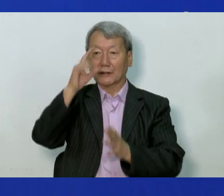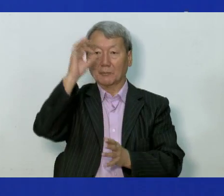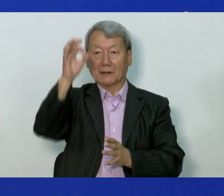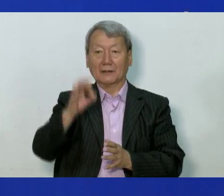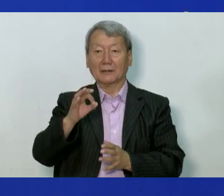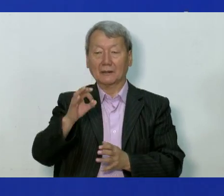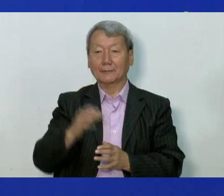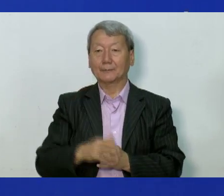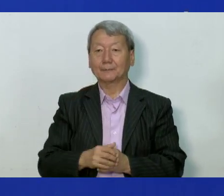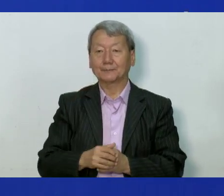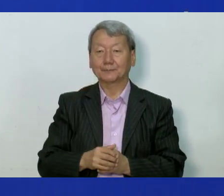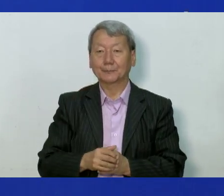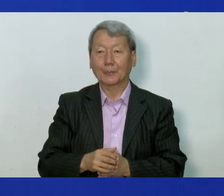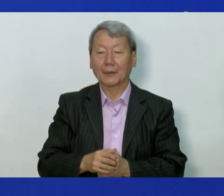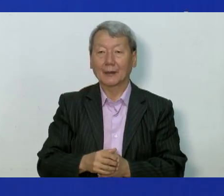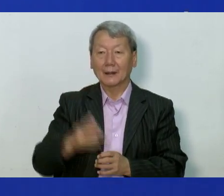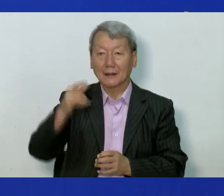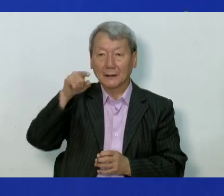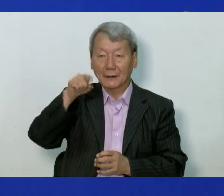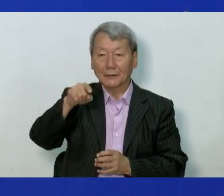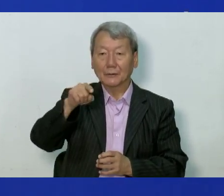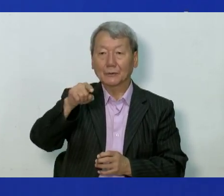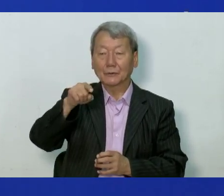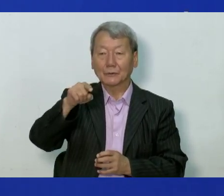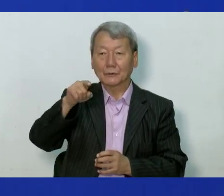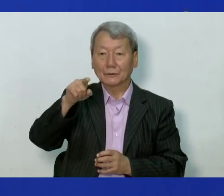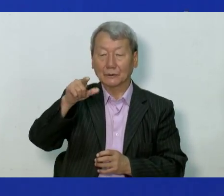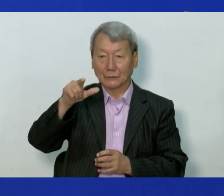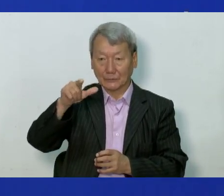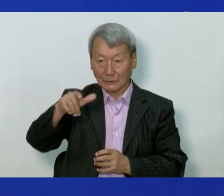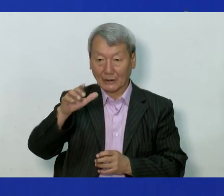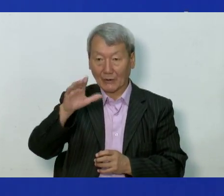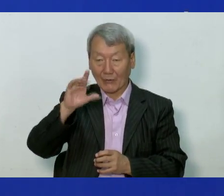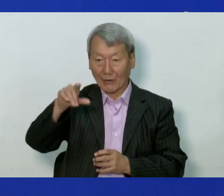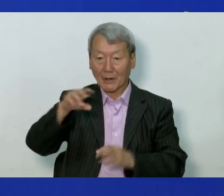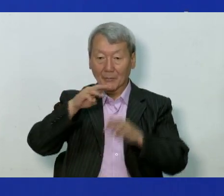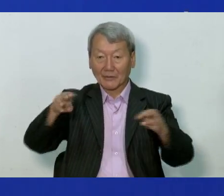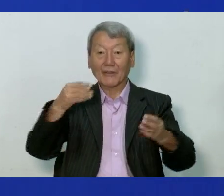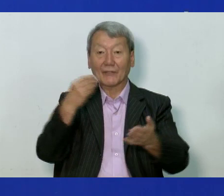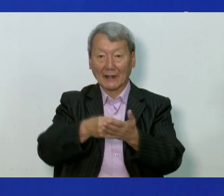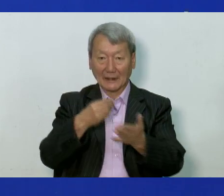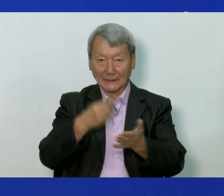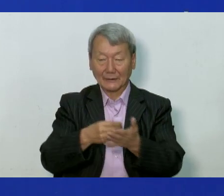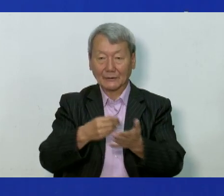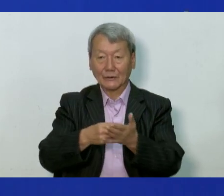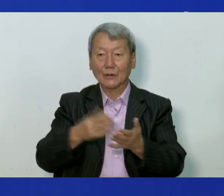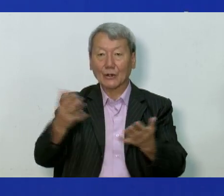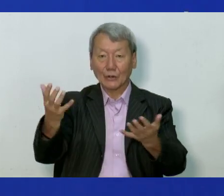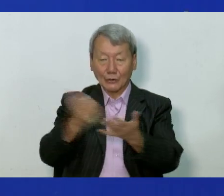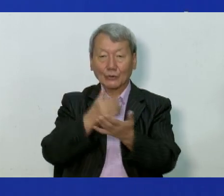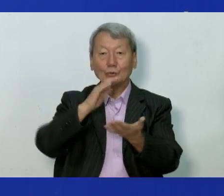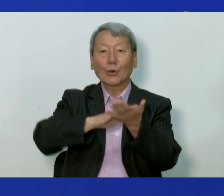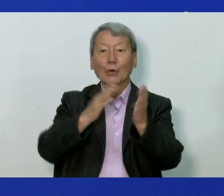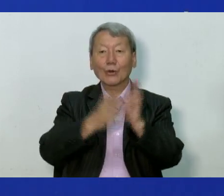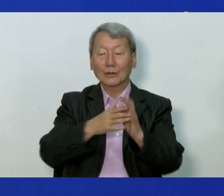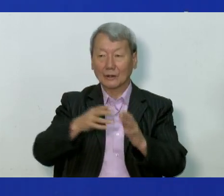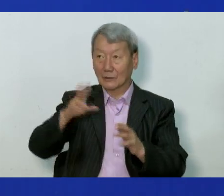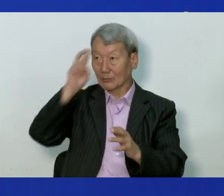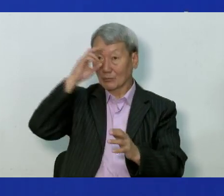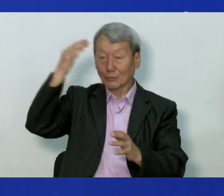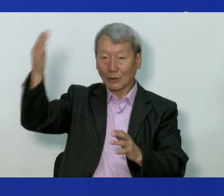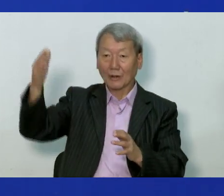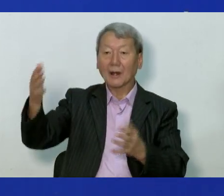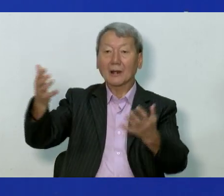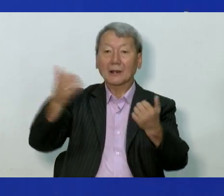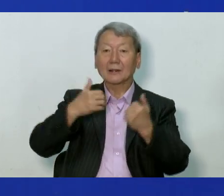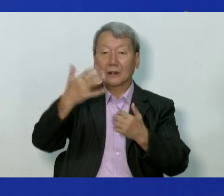годовых. И затем в рамках револьверного фонда Министерства финансов достигнута договоренность с донорами по